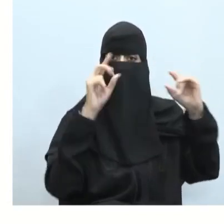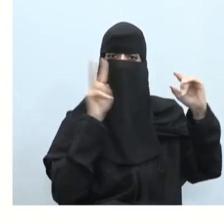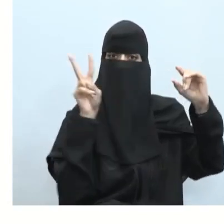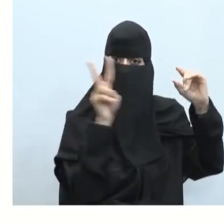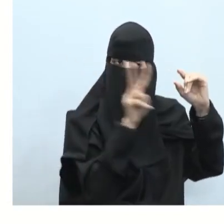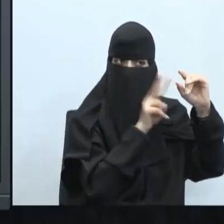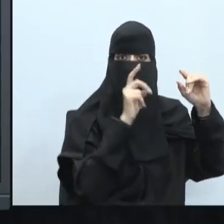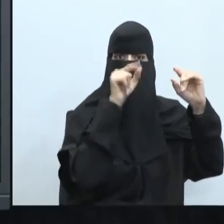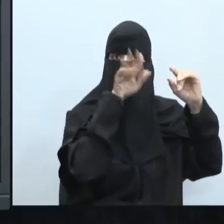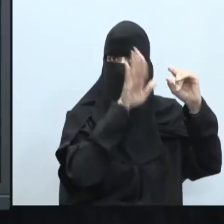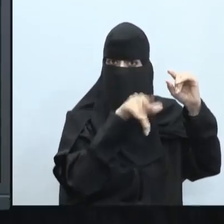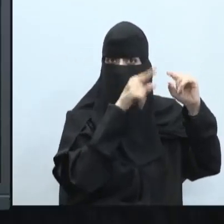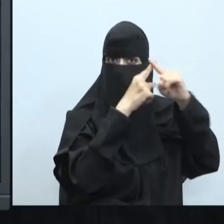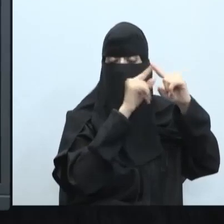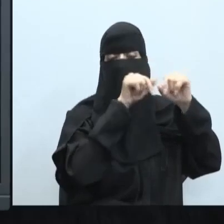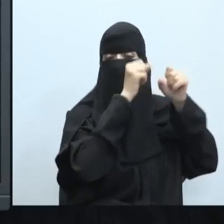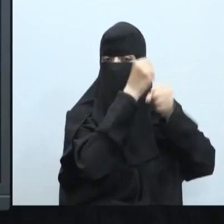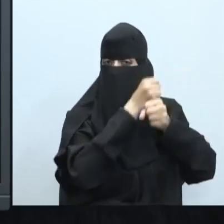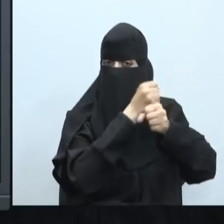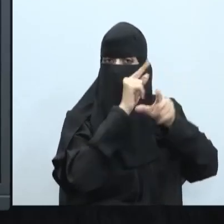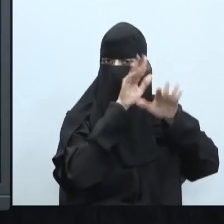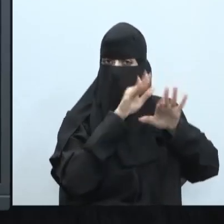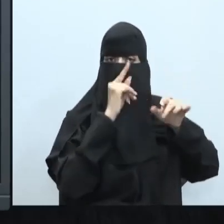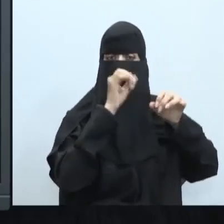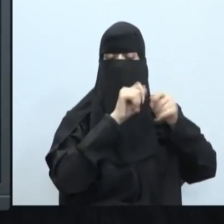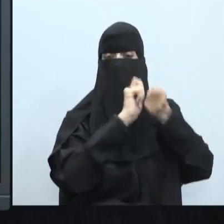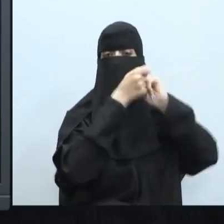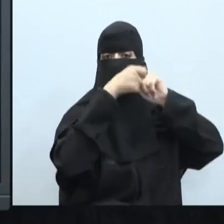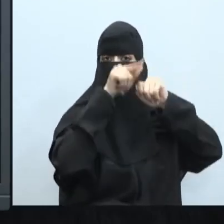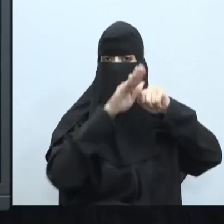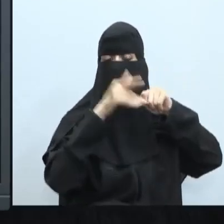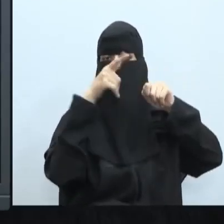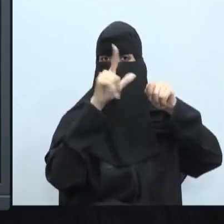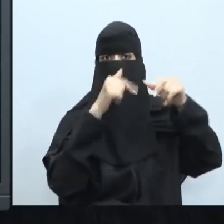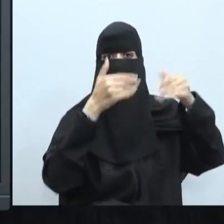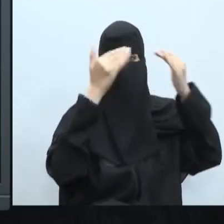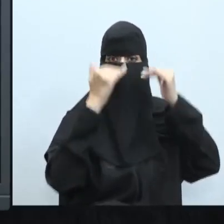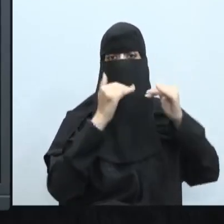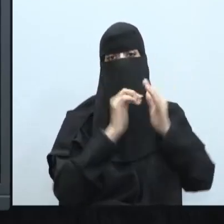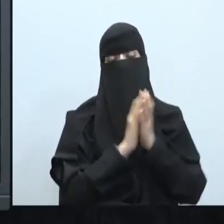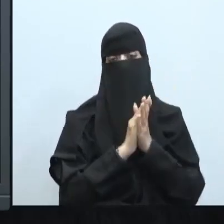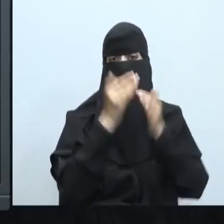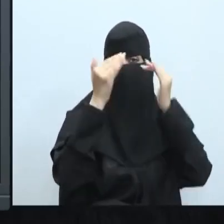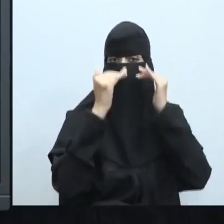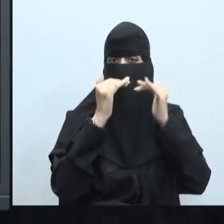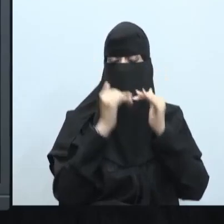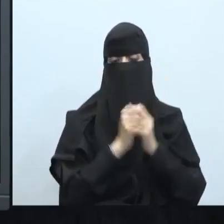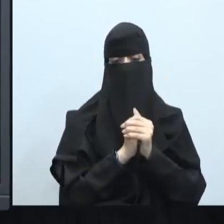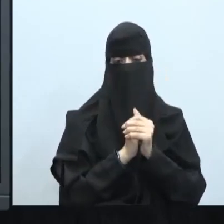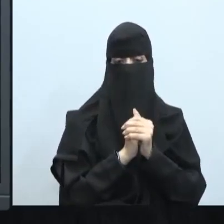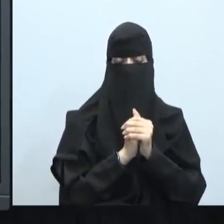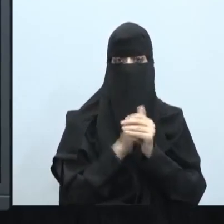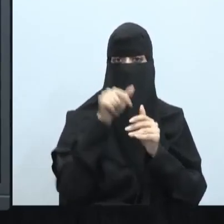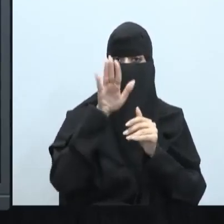التالي ويقوم بتفسيره او تح ويله الى لغه الاله واظهار اذا كان هنالك اخطاء وهكذا اذا